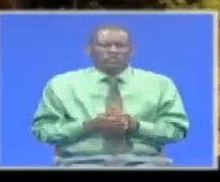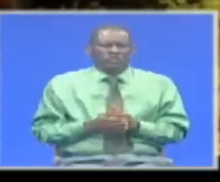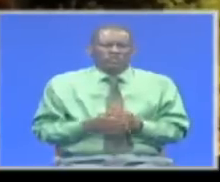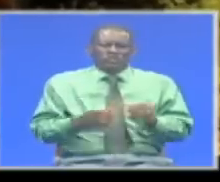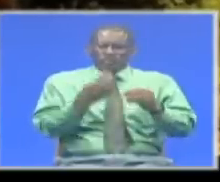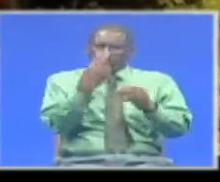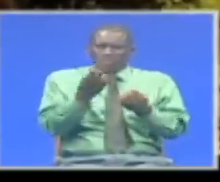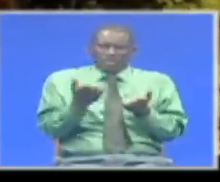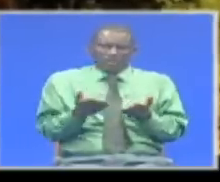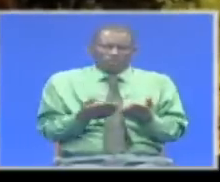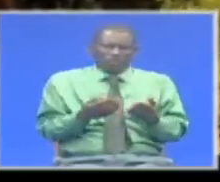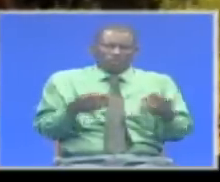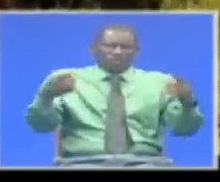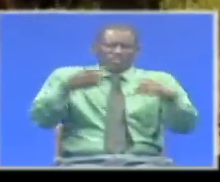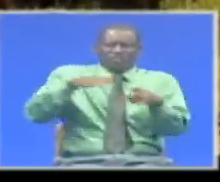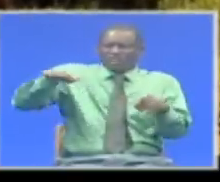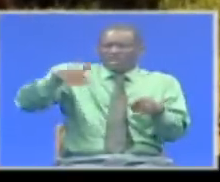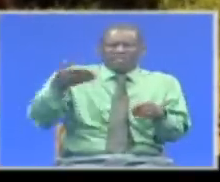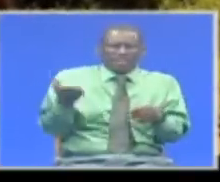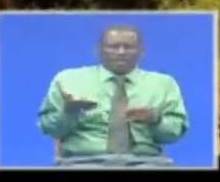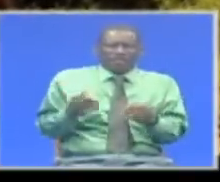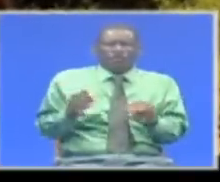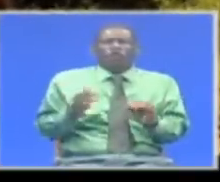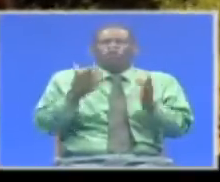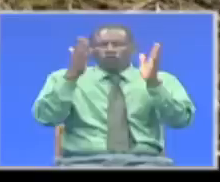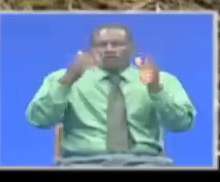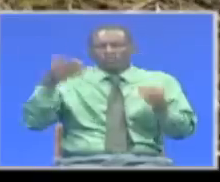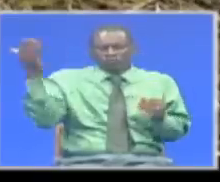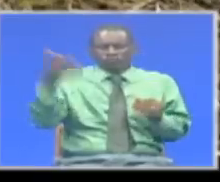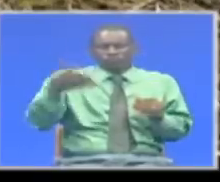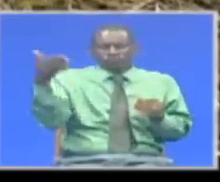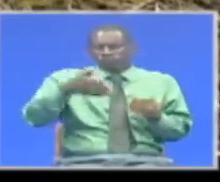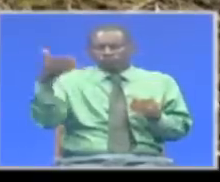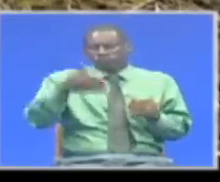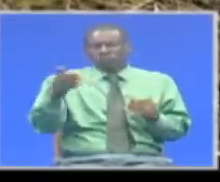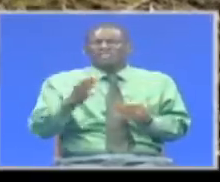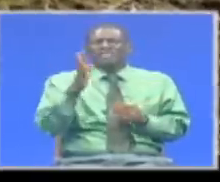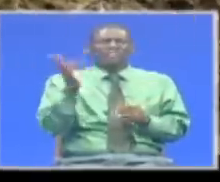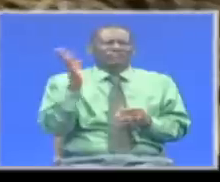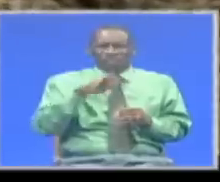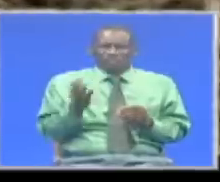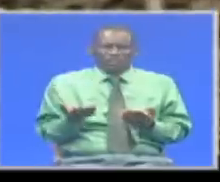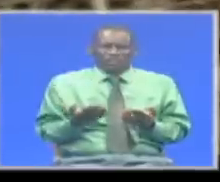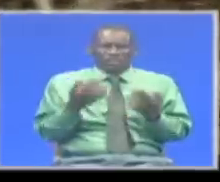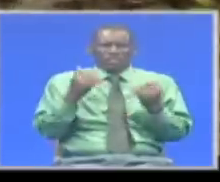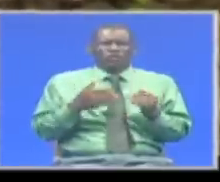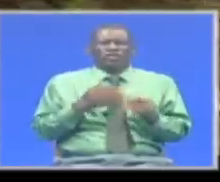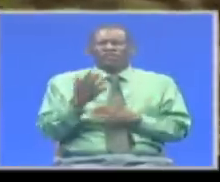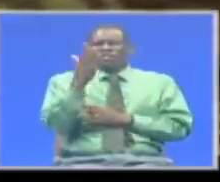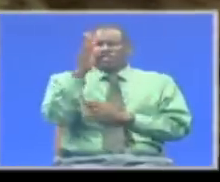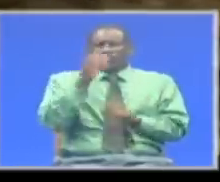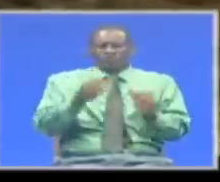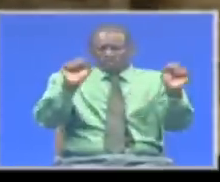Ukiangalia saa hii sehemu hizi misitu imekatakata sana. Kwa hiyo msitu kuna miti ambayo inahifadhi